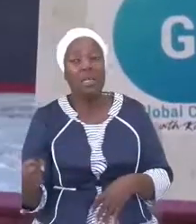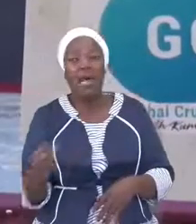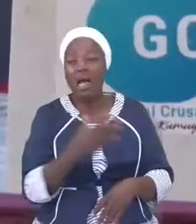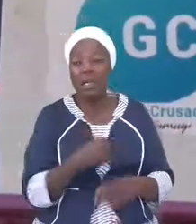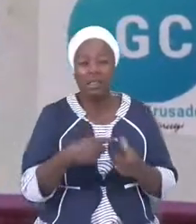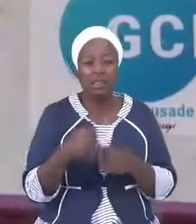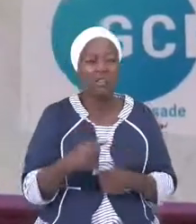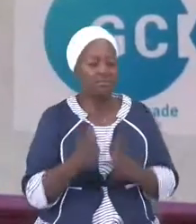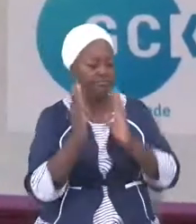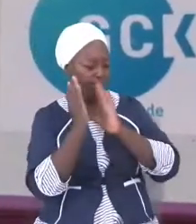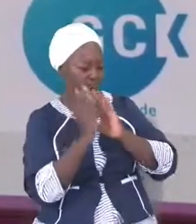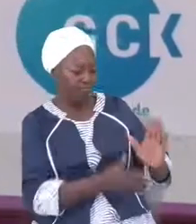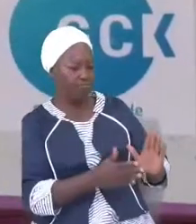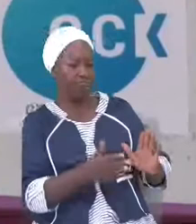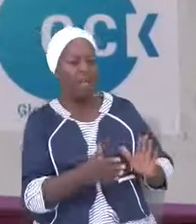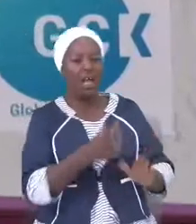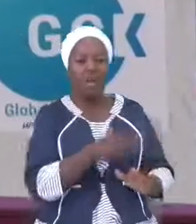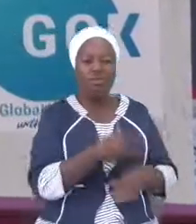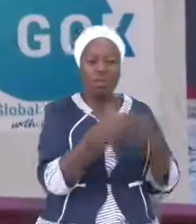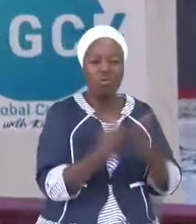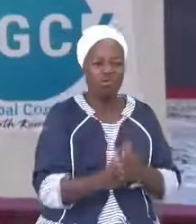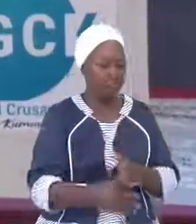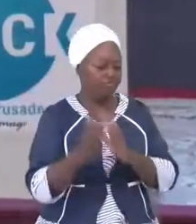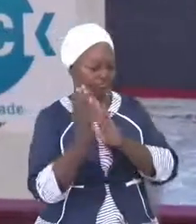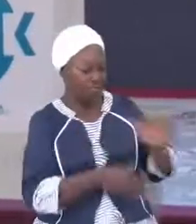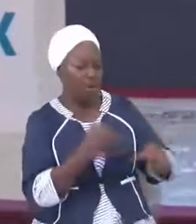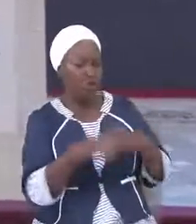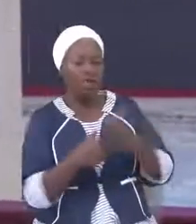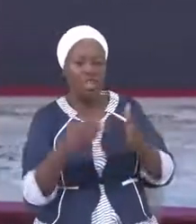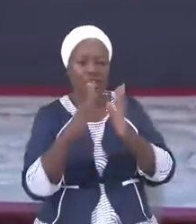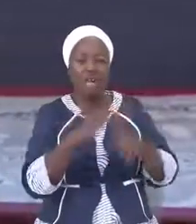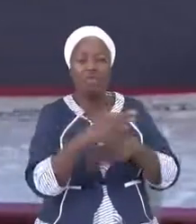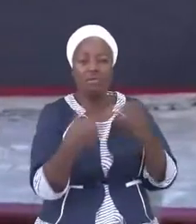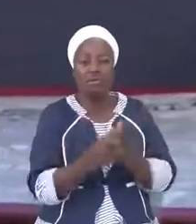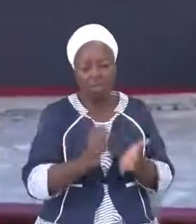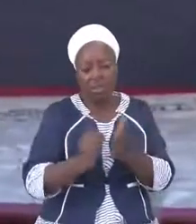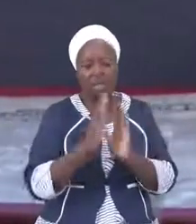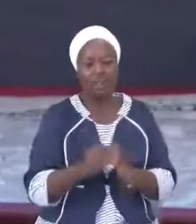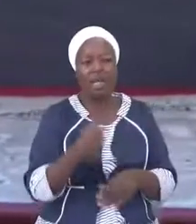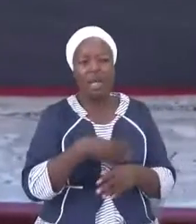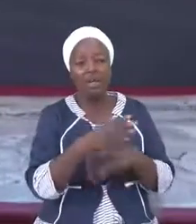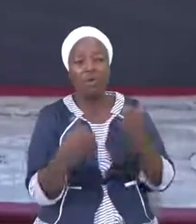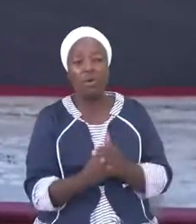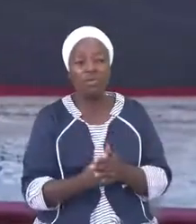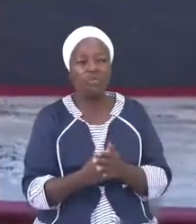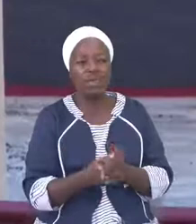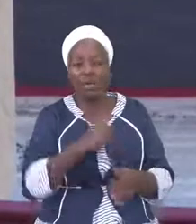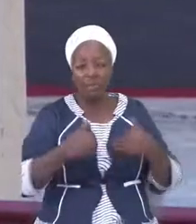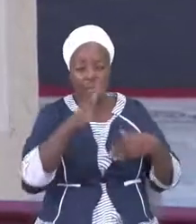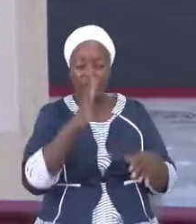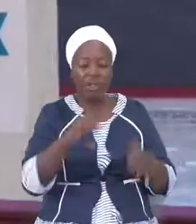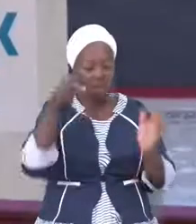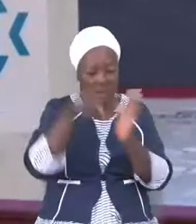Alors, c'est dit, il ajouta qu'il fallait que le Fils de l'homme souffrit beaucoup, qu'il fût